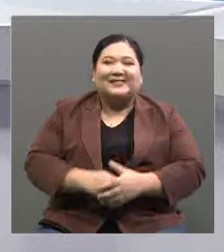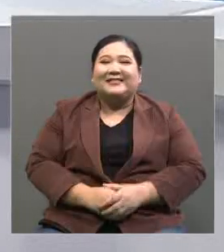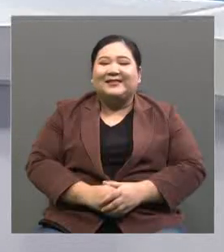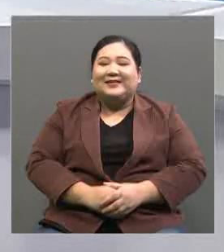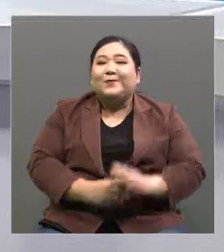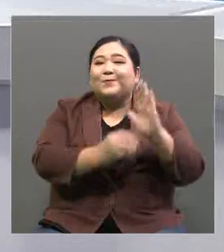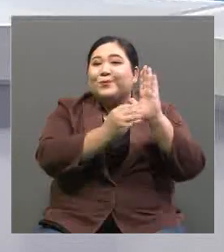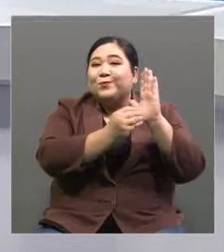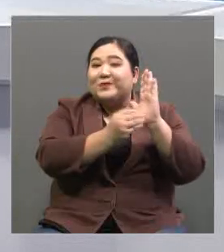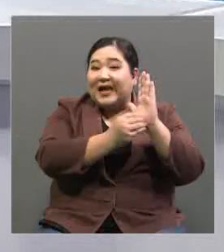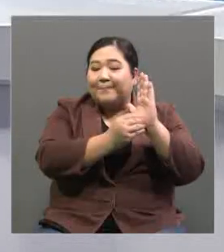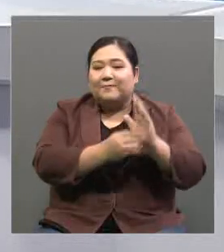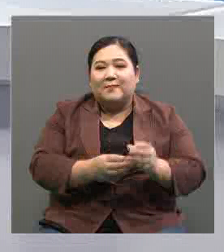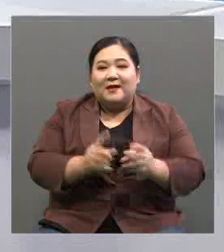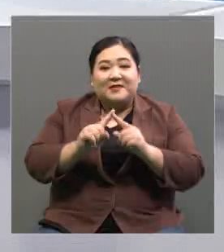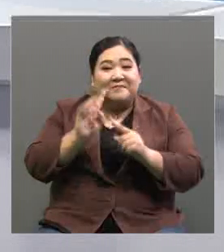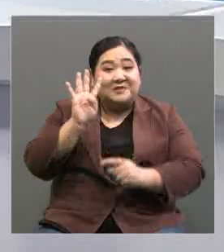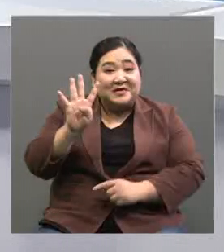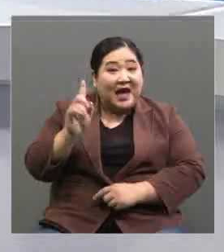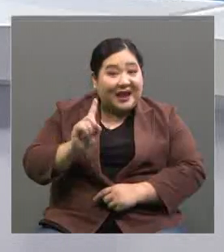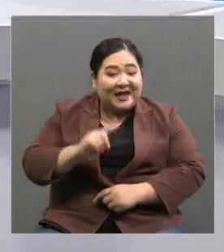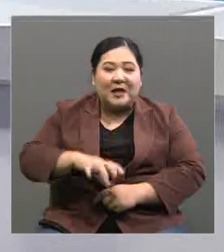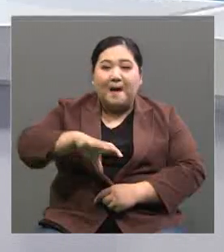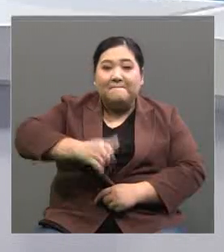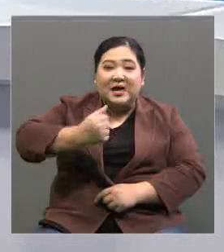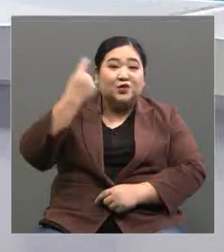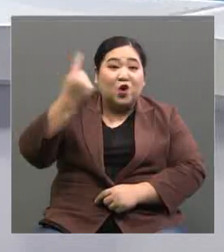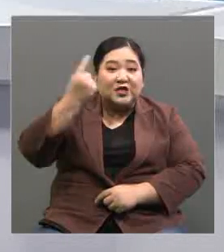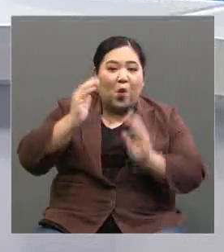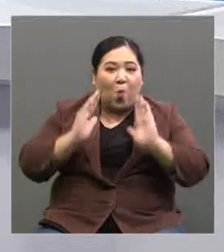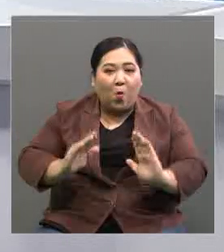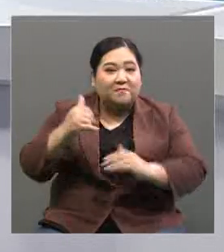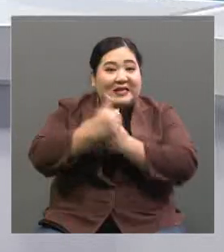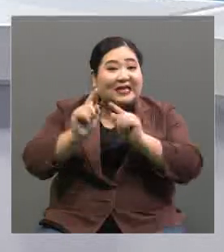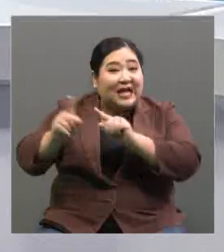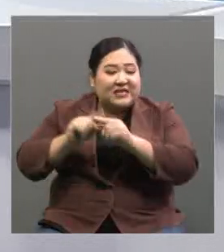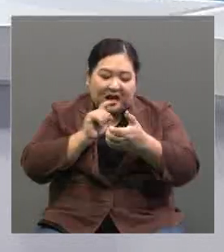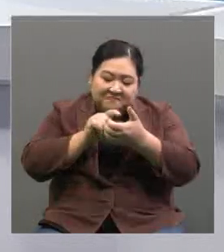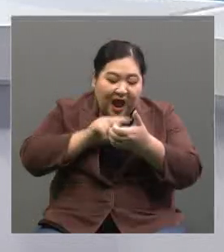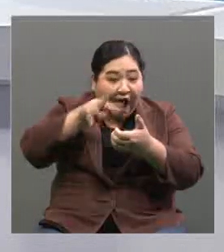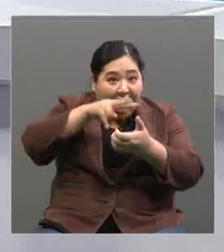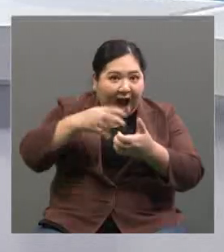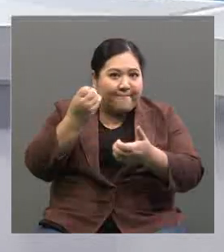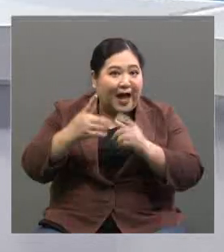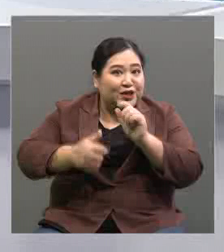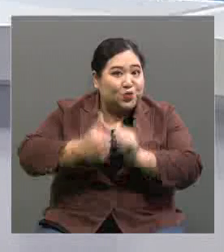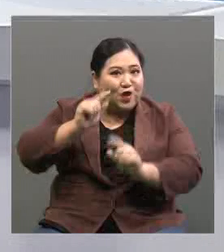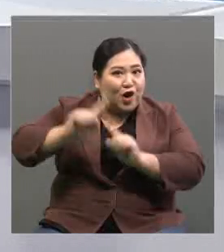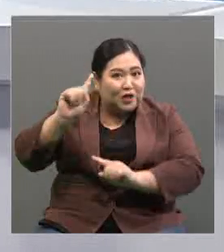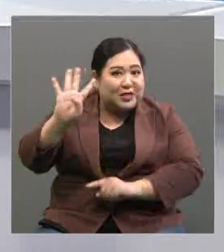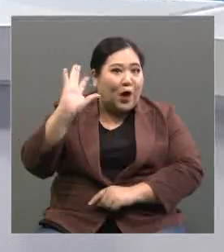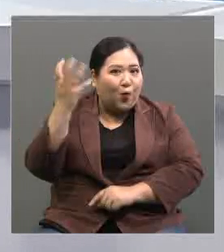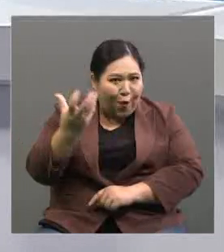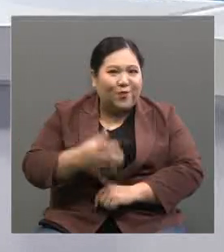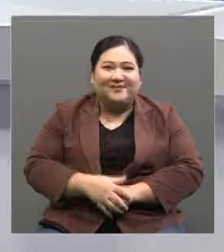กรุงเทพมหานครครับติดอันดับ 4เมืองท่องเที่ยวที่ถูกค้นหามากที่สุดของโลกในปี 2560นี้นะครับจาก